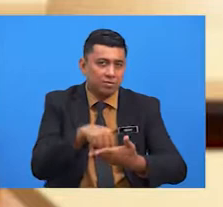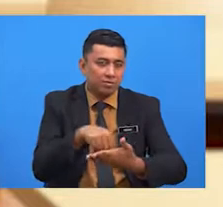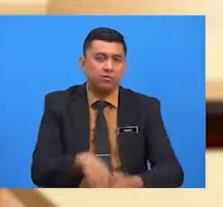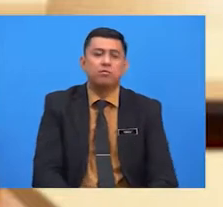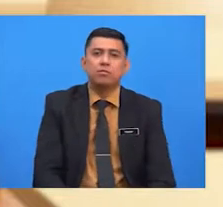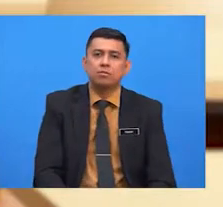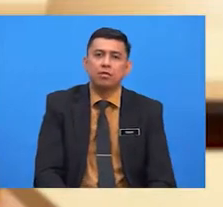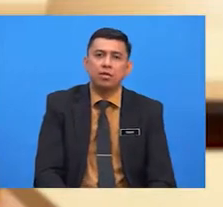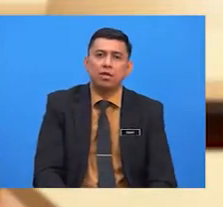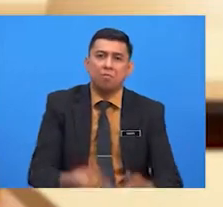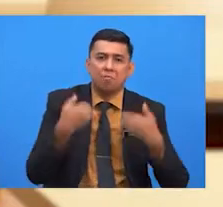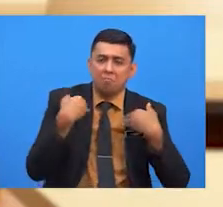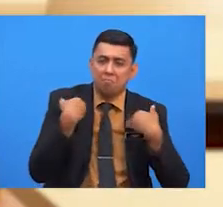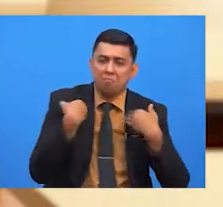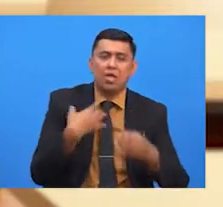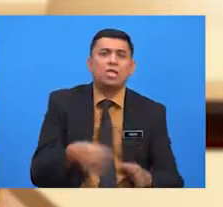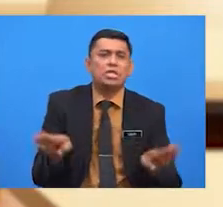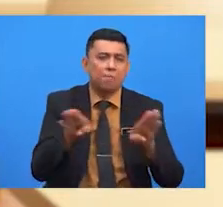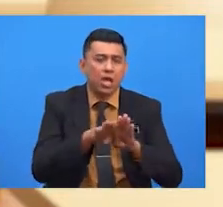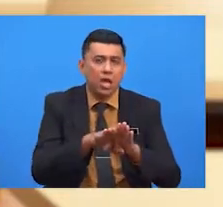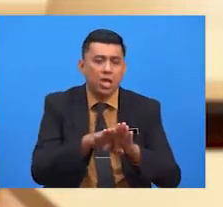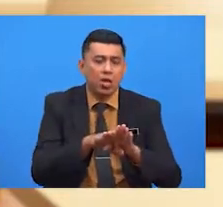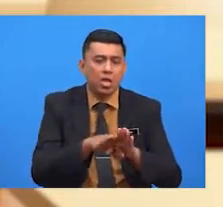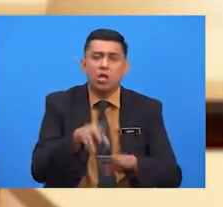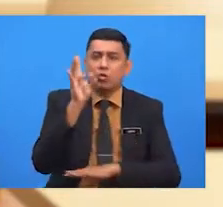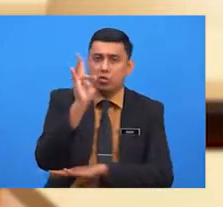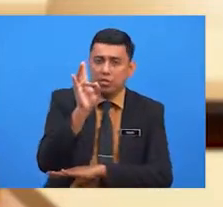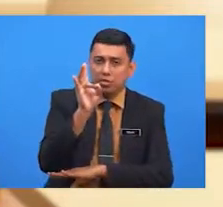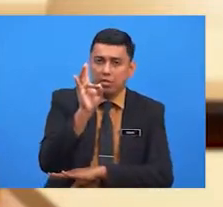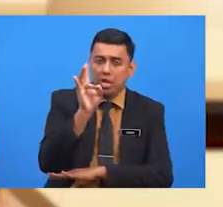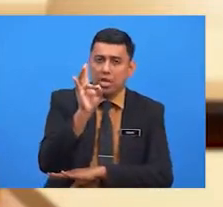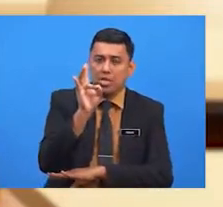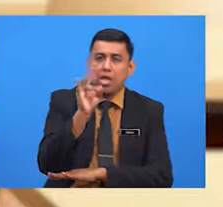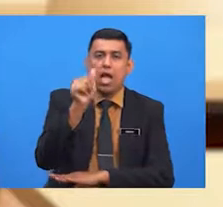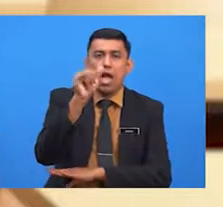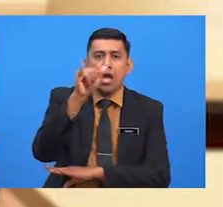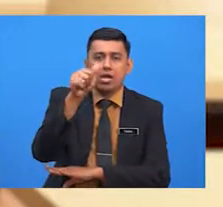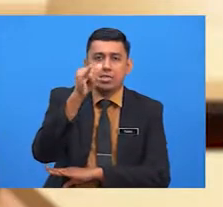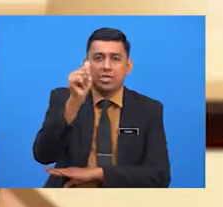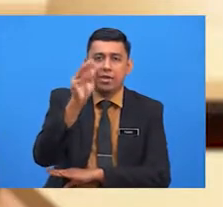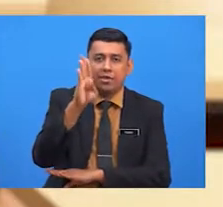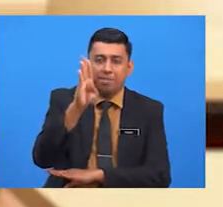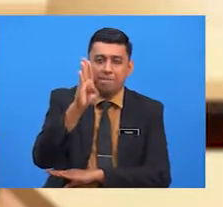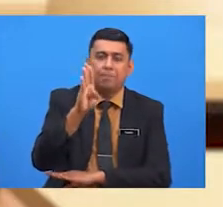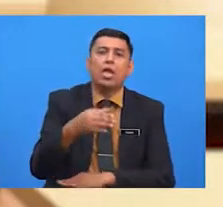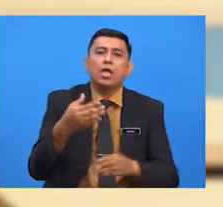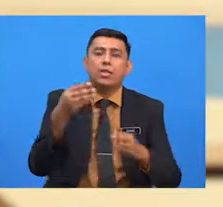juga diiktiraf sebagai di antara 7 keajaiban binaan di dunia.